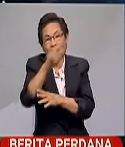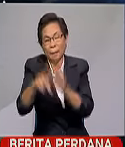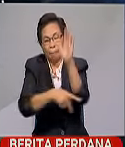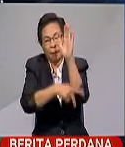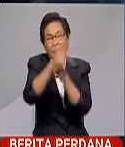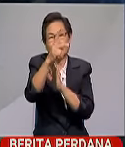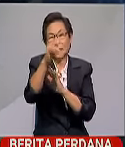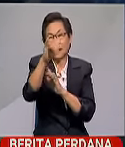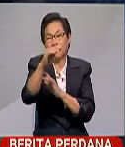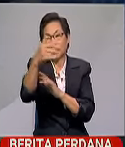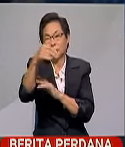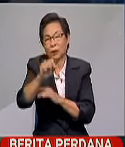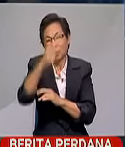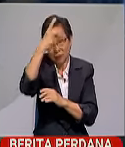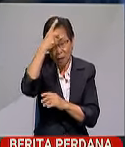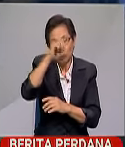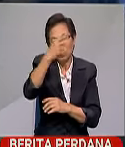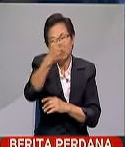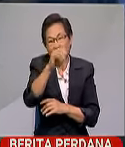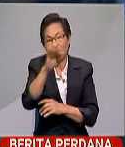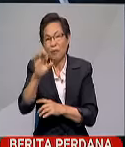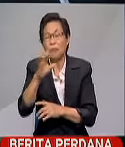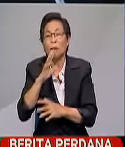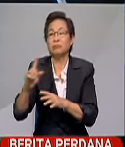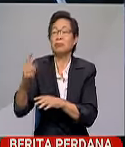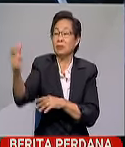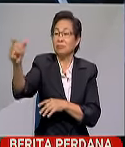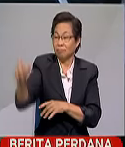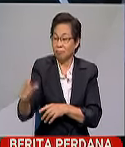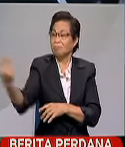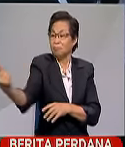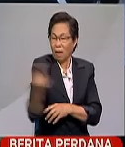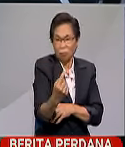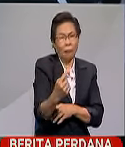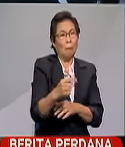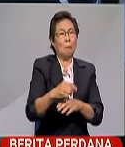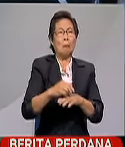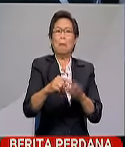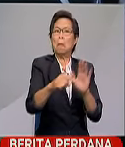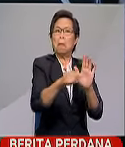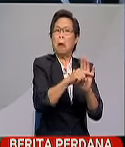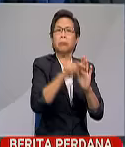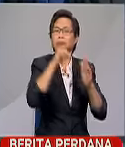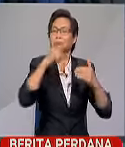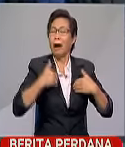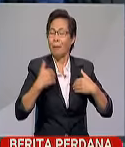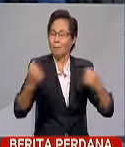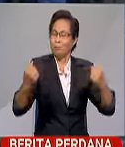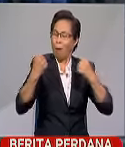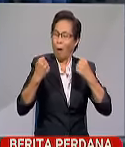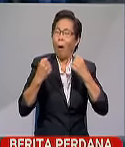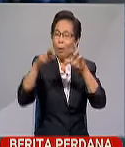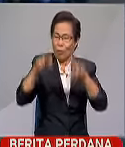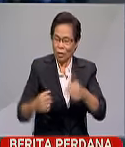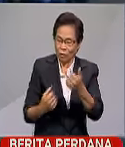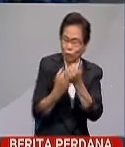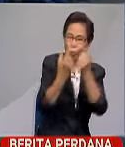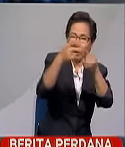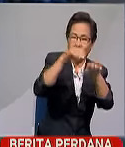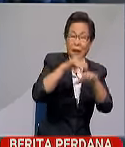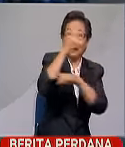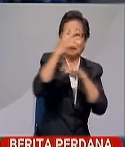Kimanis, Datuk Seri Muhammad Syafiee berkata kemunculan beliau tidak memberi kesan apa-apa, sebaliknya menguatkan lagi sokongan rakyat kepada